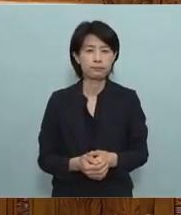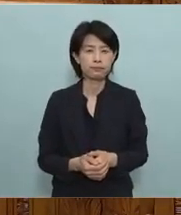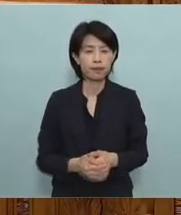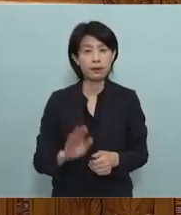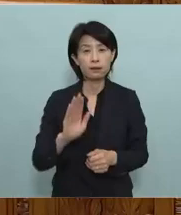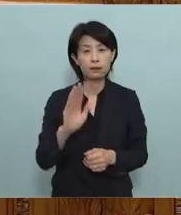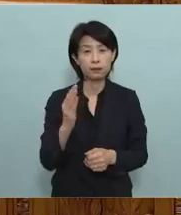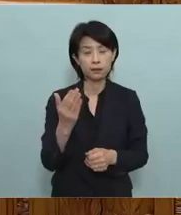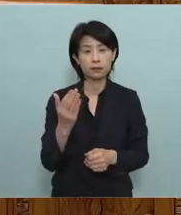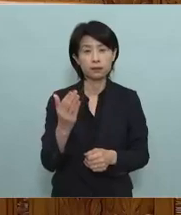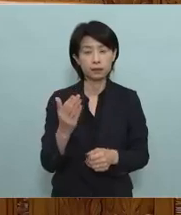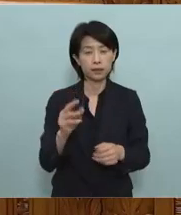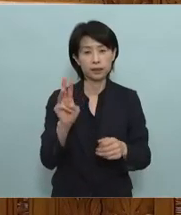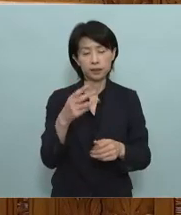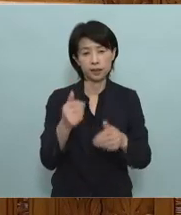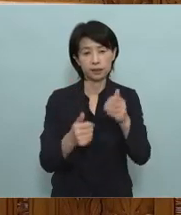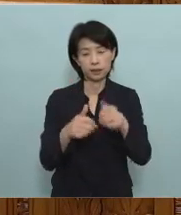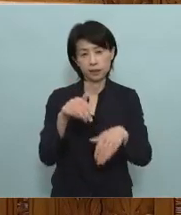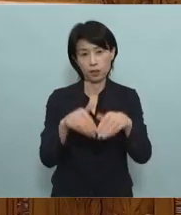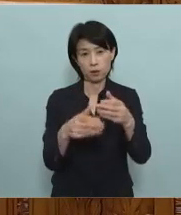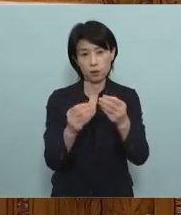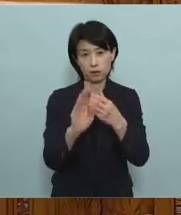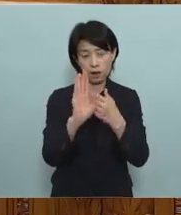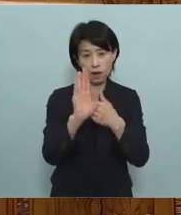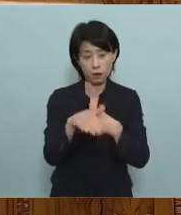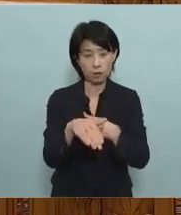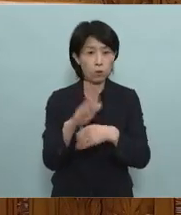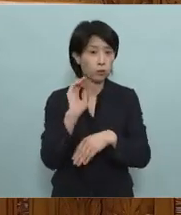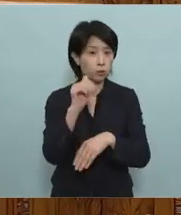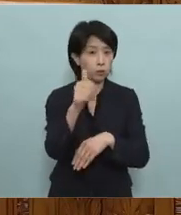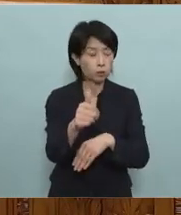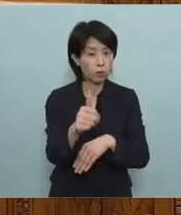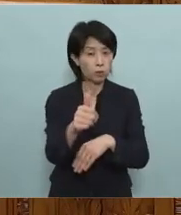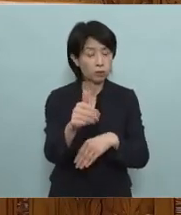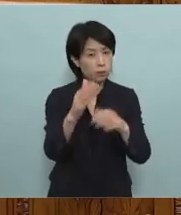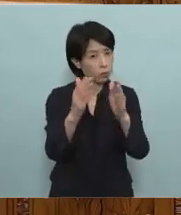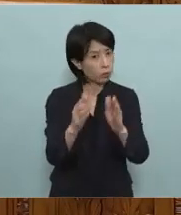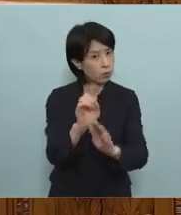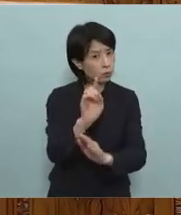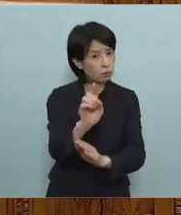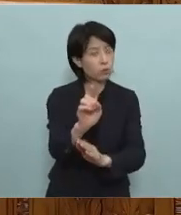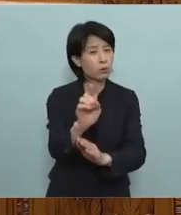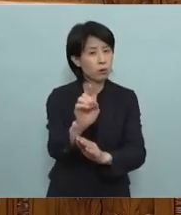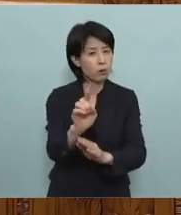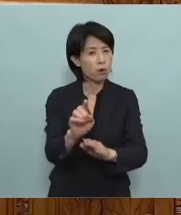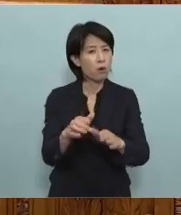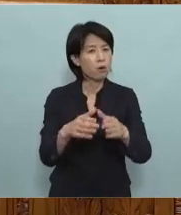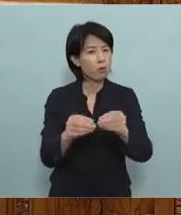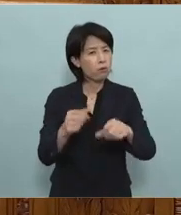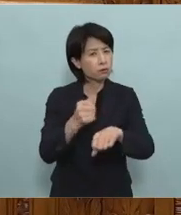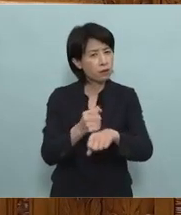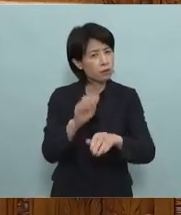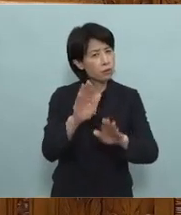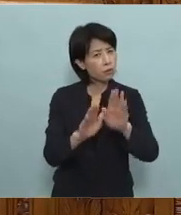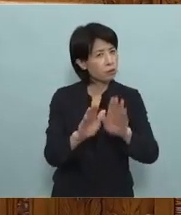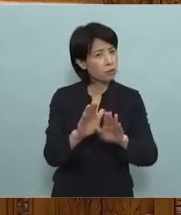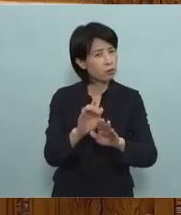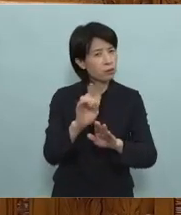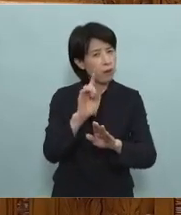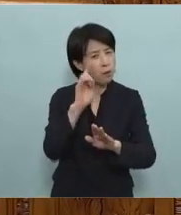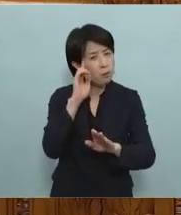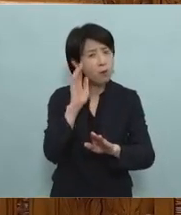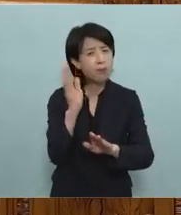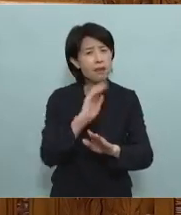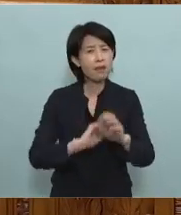しかし、参議院選挙後の岸田総理の姿は、国難に直面した一国の総理の姿とは到底思え